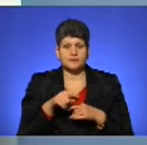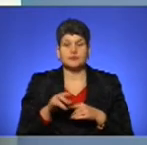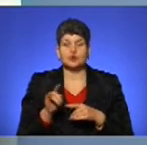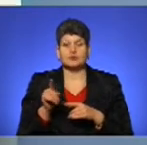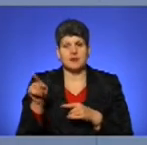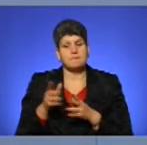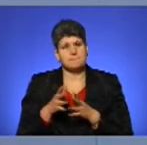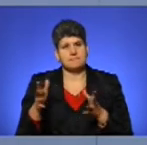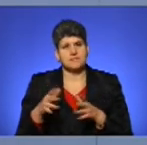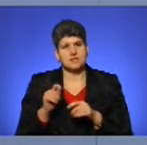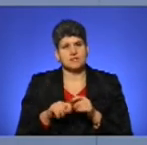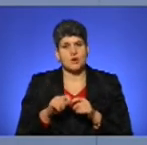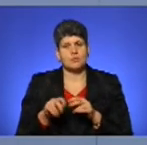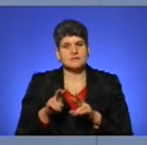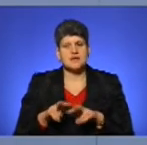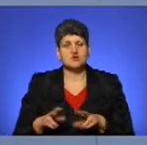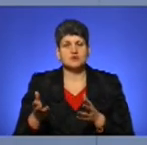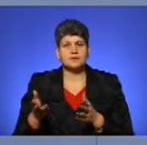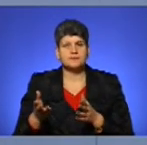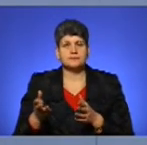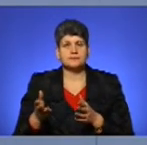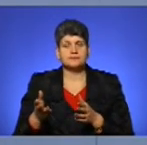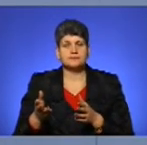більше там обстежень, значно